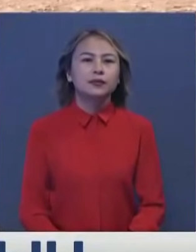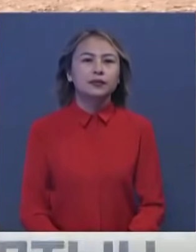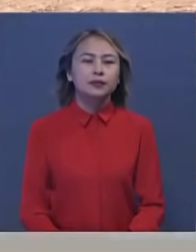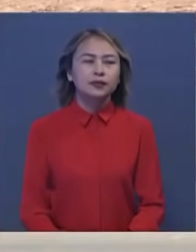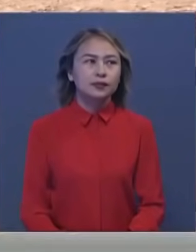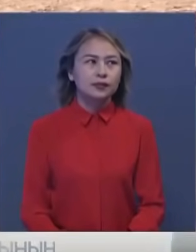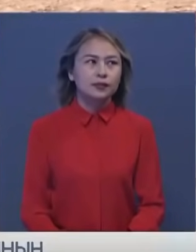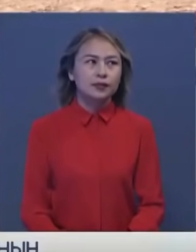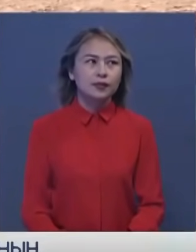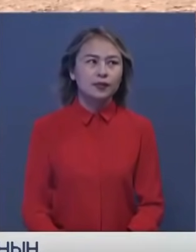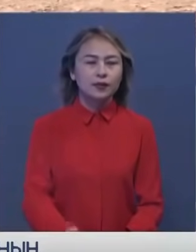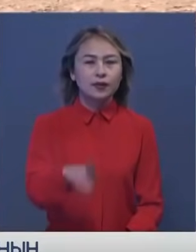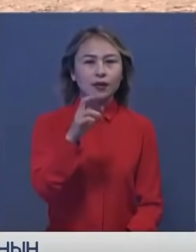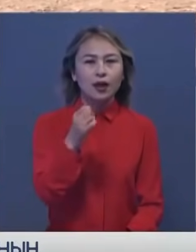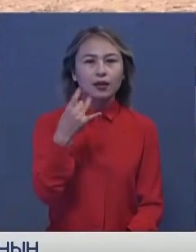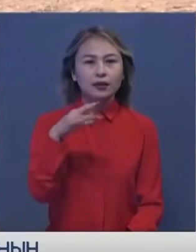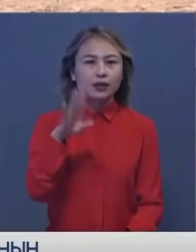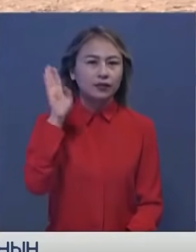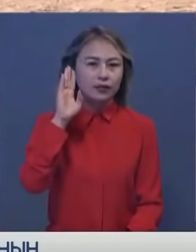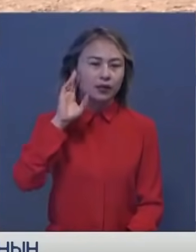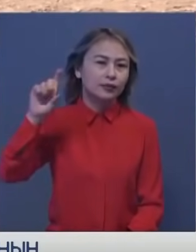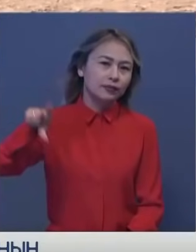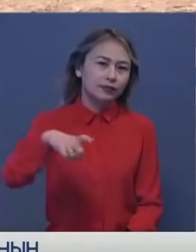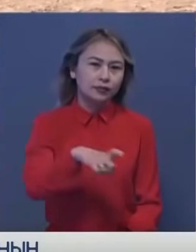Дарияда бізге келетін 200